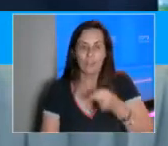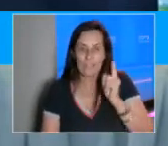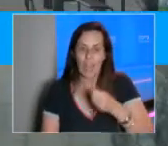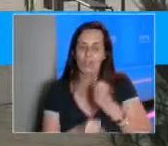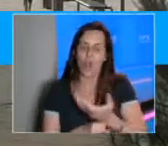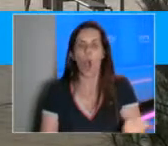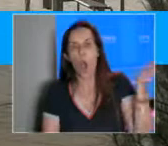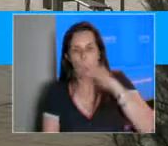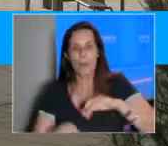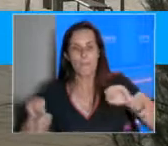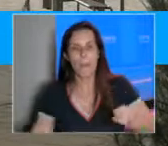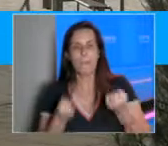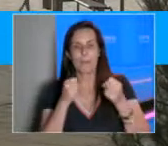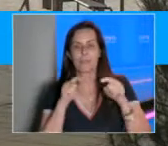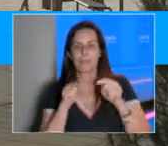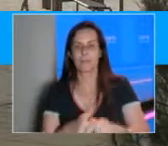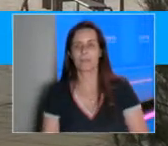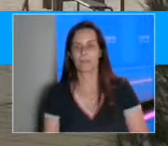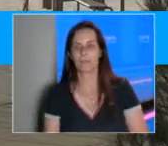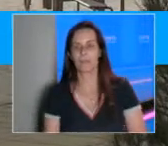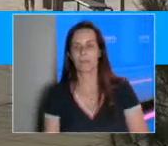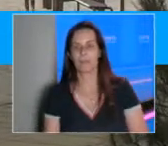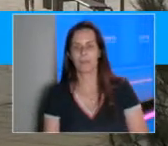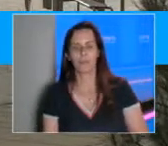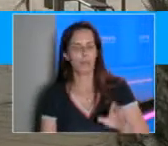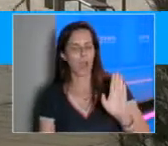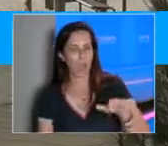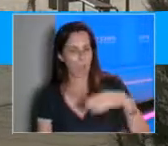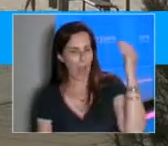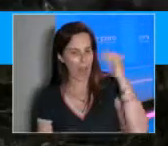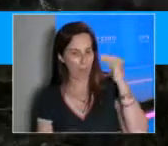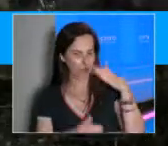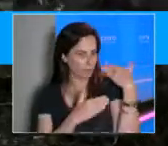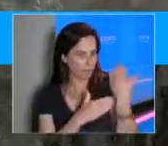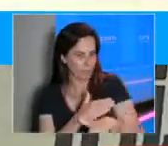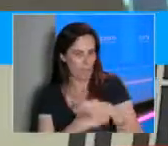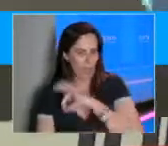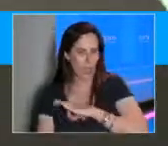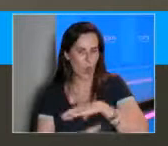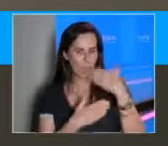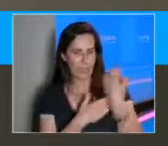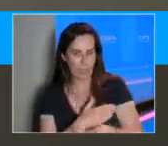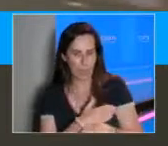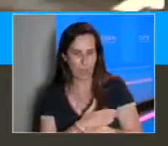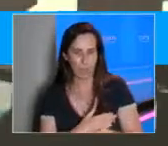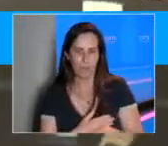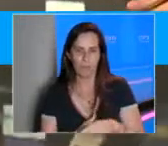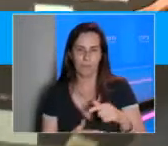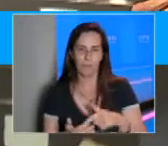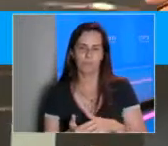לעשות עוד מאמצים כדי להגיע למקום הזה. אנחנו יודעים שהלימודים מסתיימים, התיכונים מסתיימו,